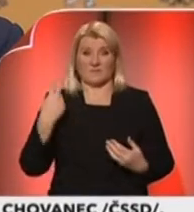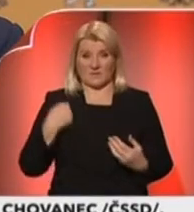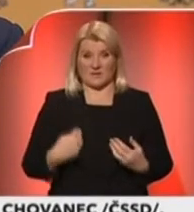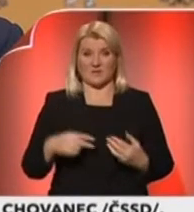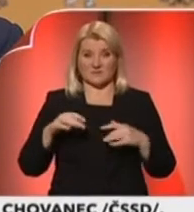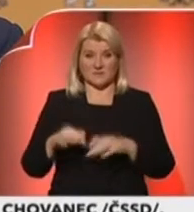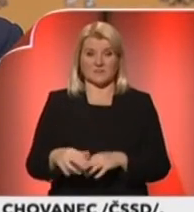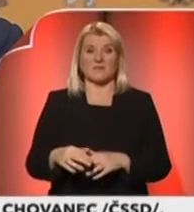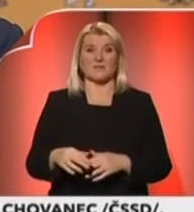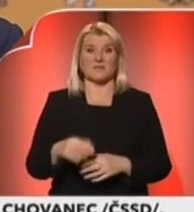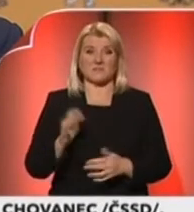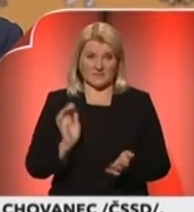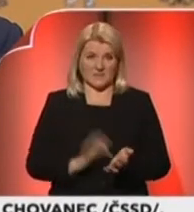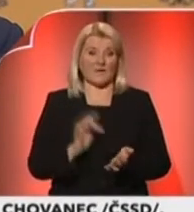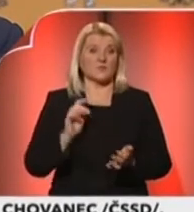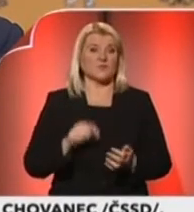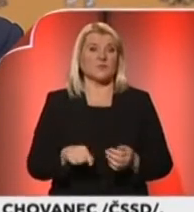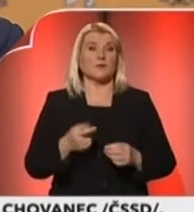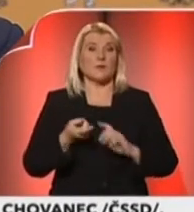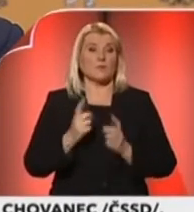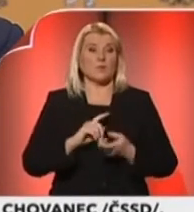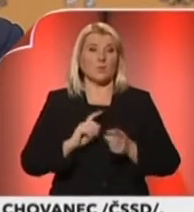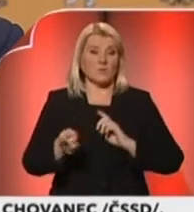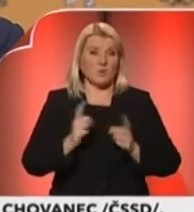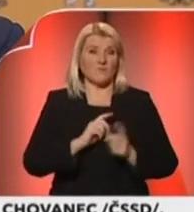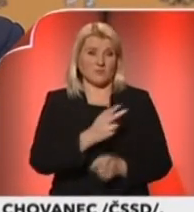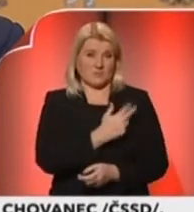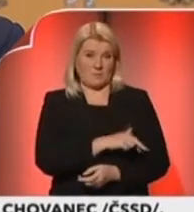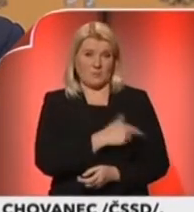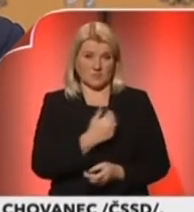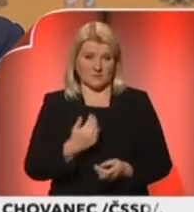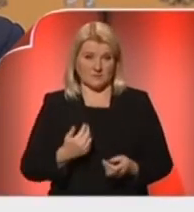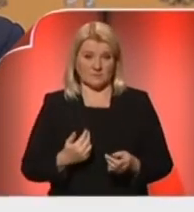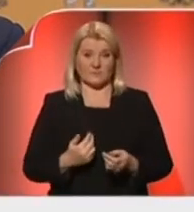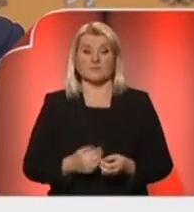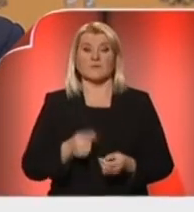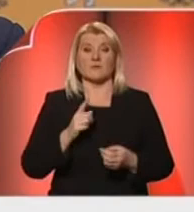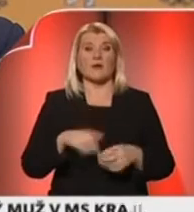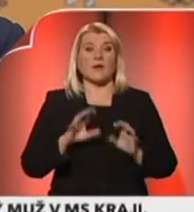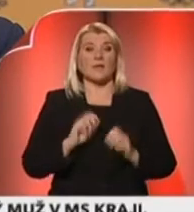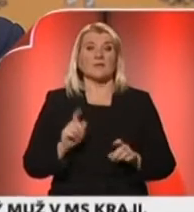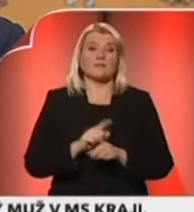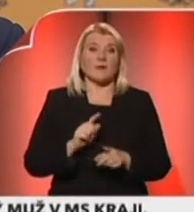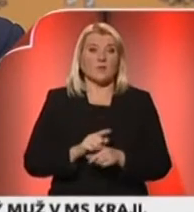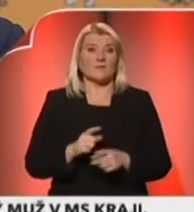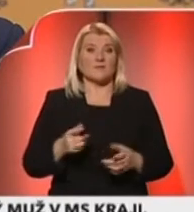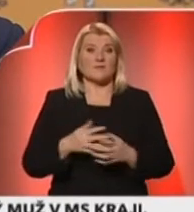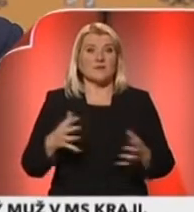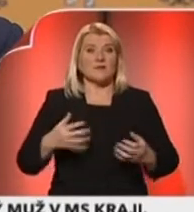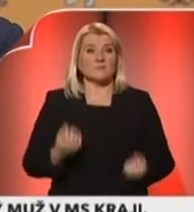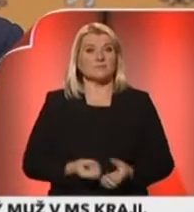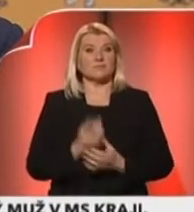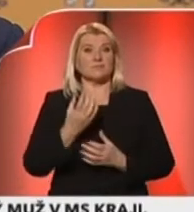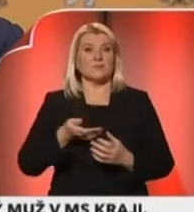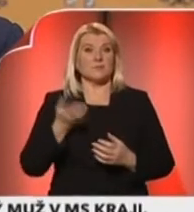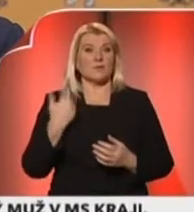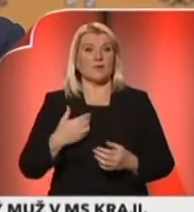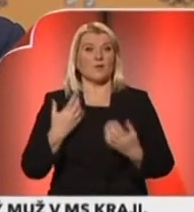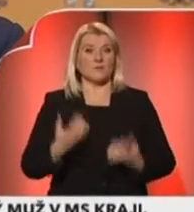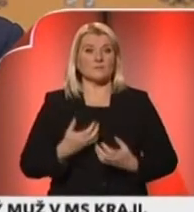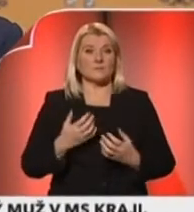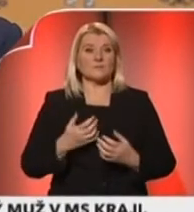samozřejmě stačí na provoz nemocnic, ale takový ten velký boom, který tady byl, že